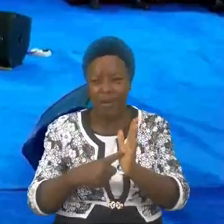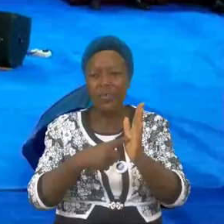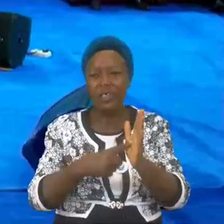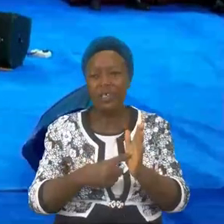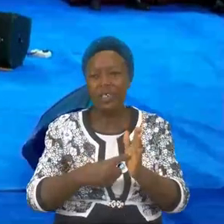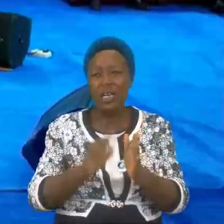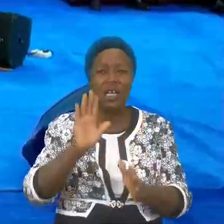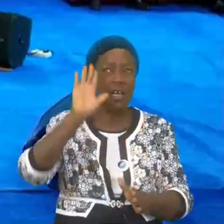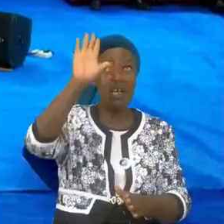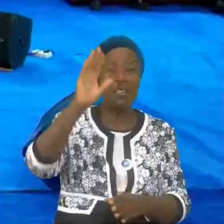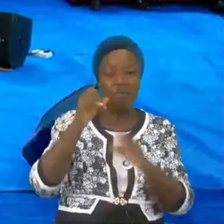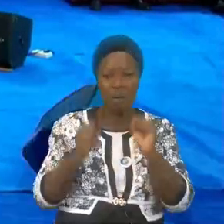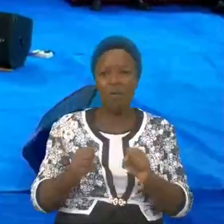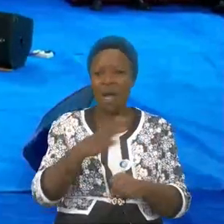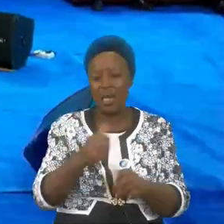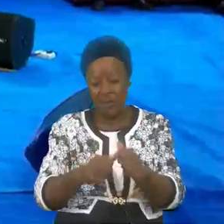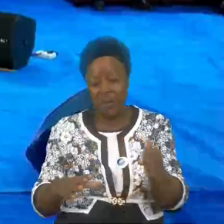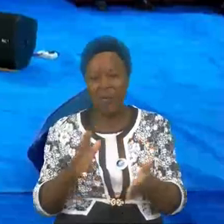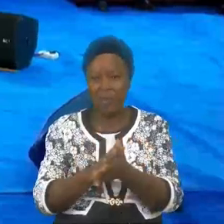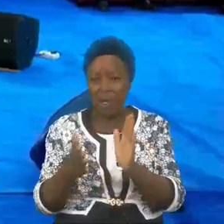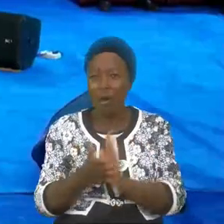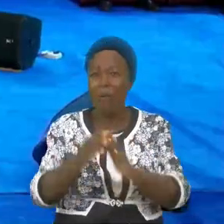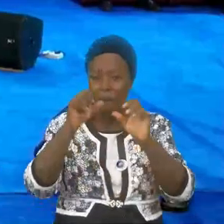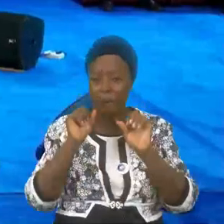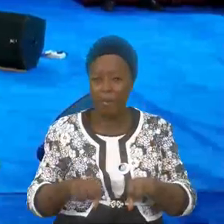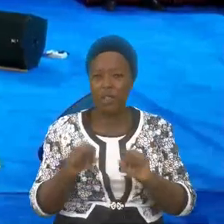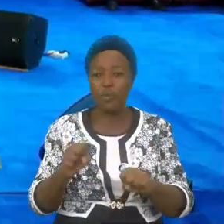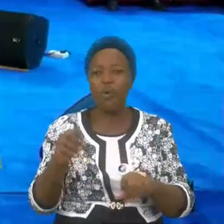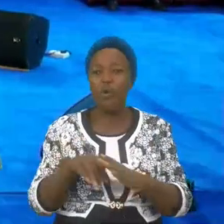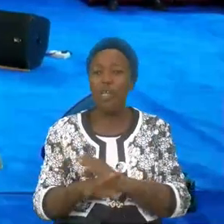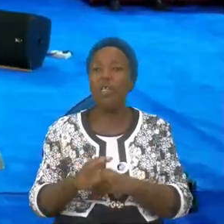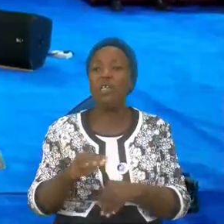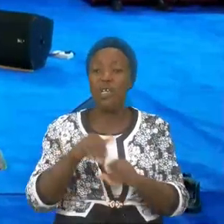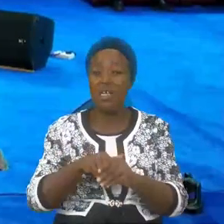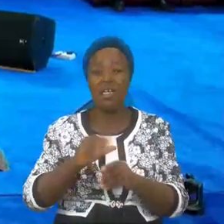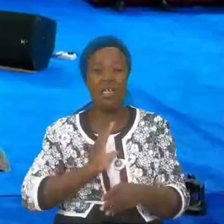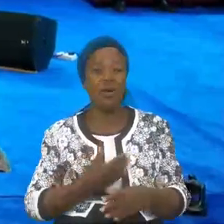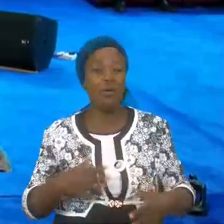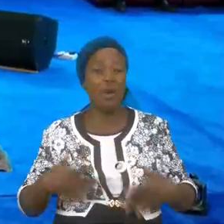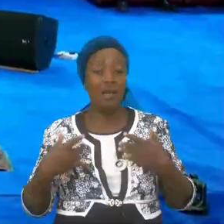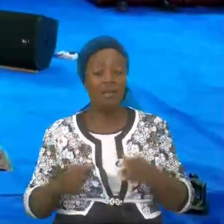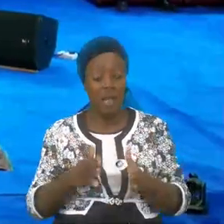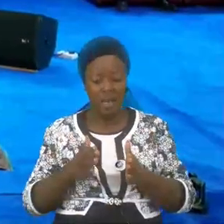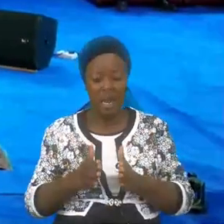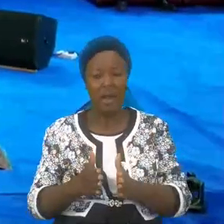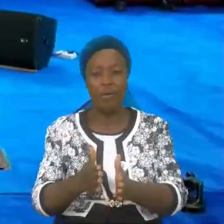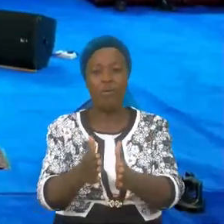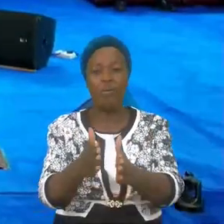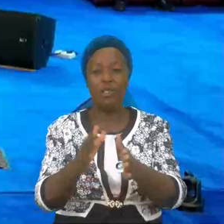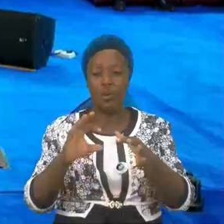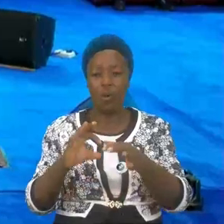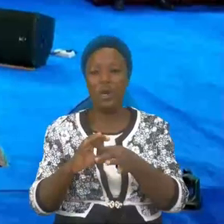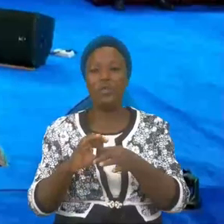manifeste sa puissance. Et tout devient possible dans nos vies.